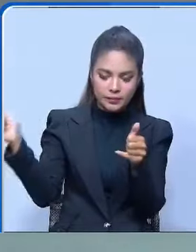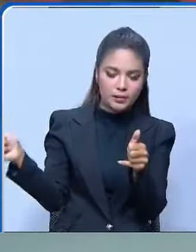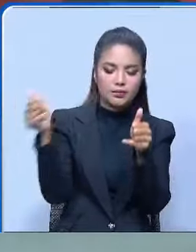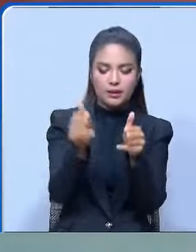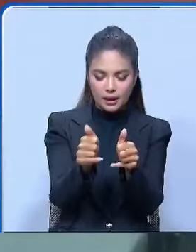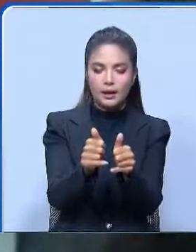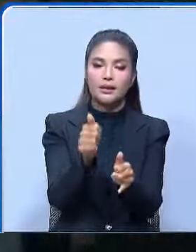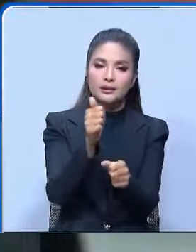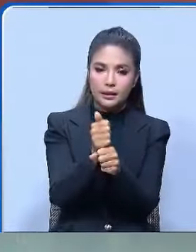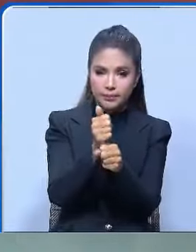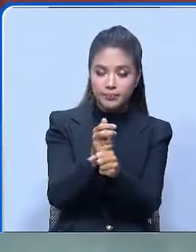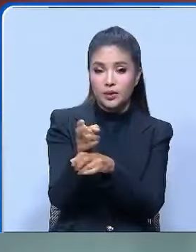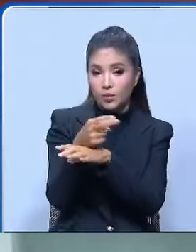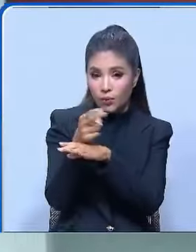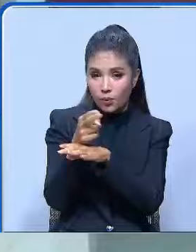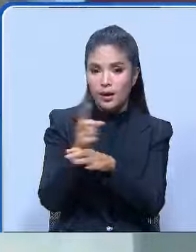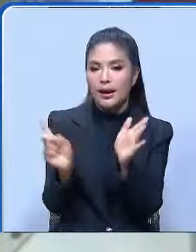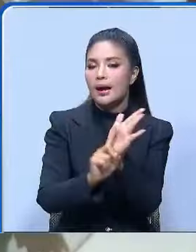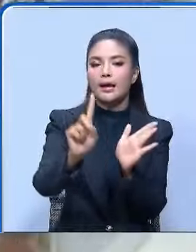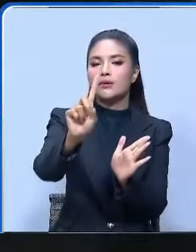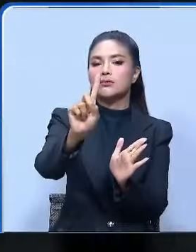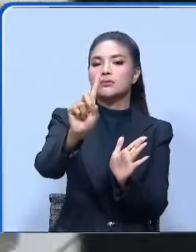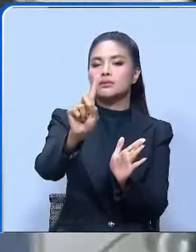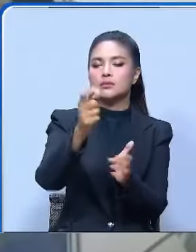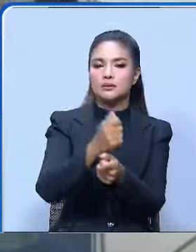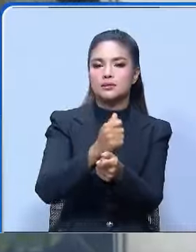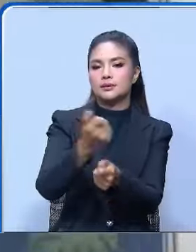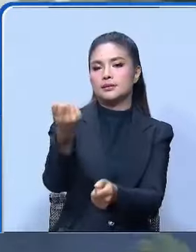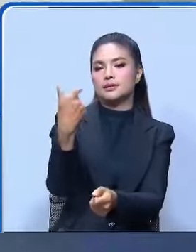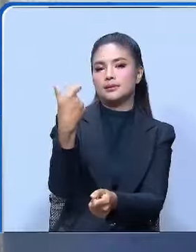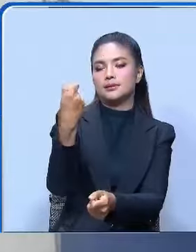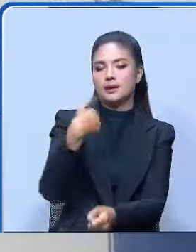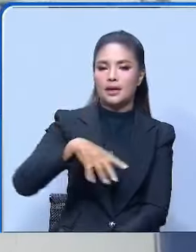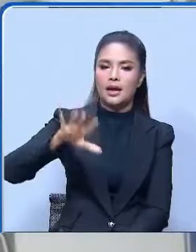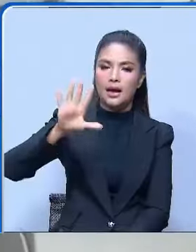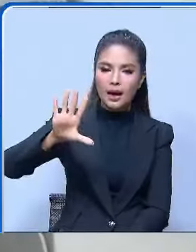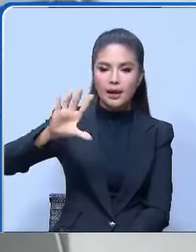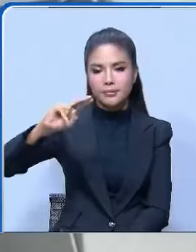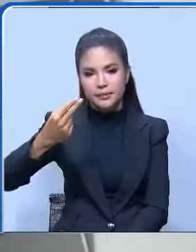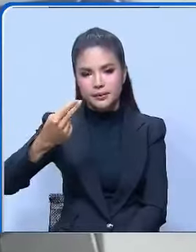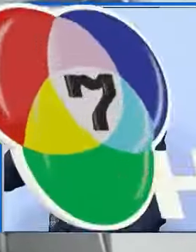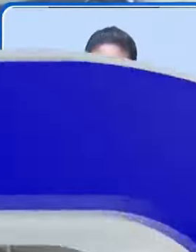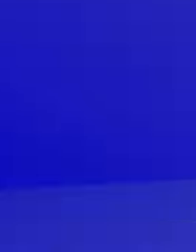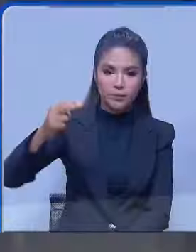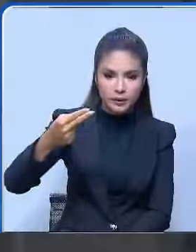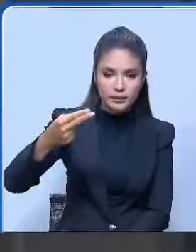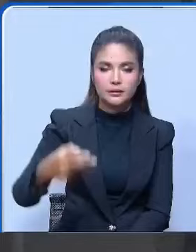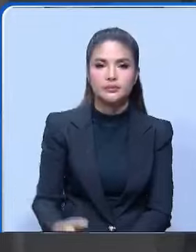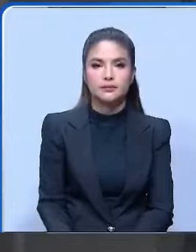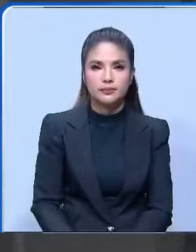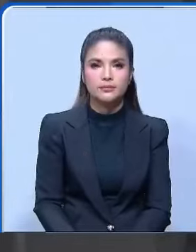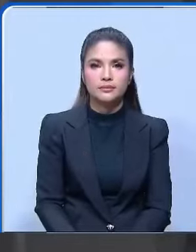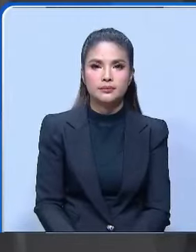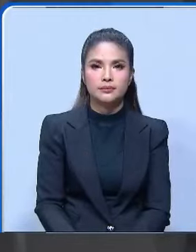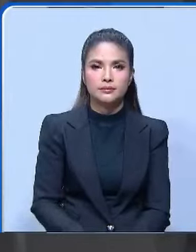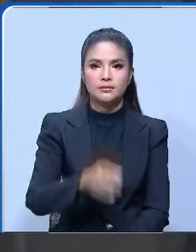ทนต์กับแม่ตั๊กด้วยแต่ว่าแค่ครั้งเดียวเท่านั้นแลกกับค่าจ้างประมาณ 5-6 หมื่นบาทนะคะ ผมให้ปากคำตำรวจไปแล้ว